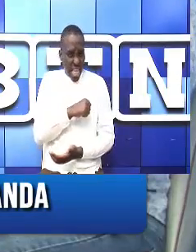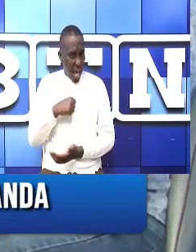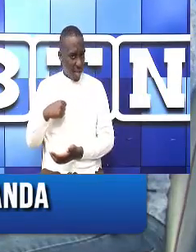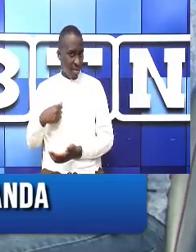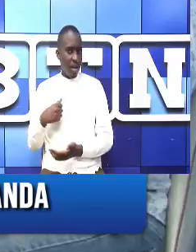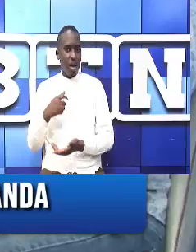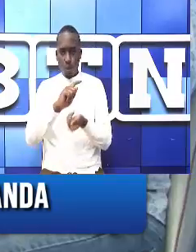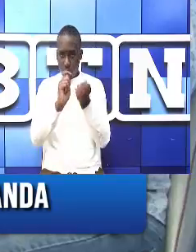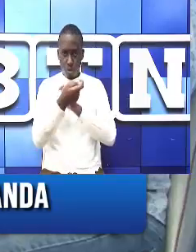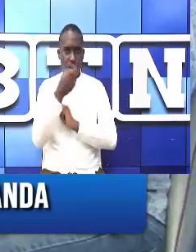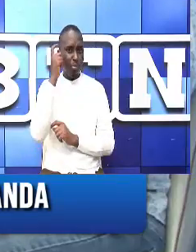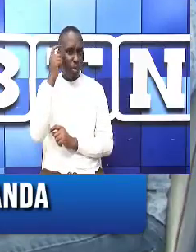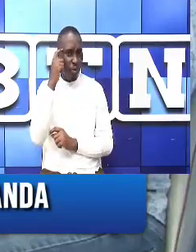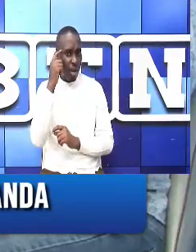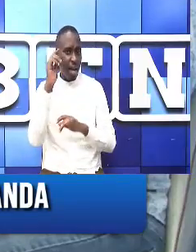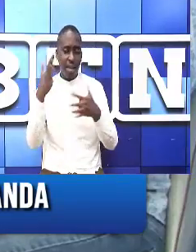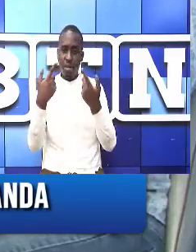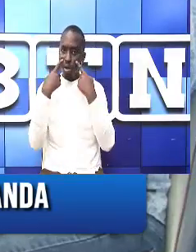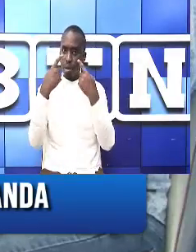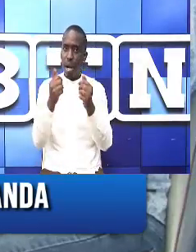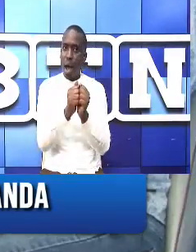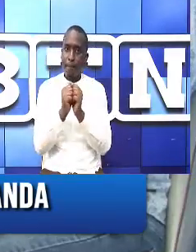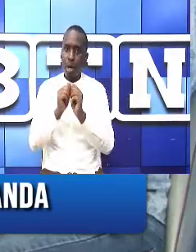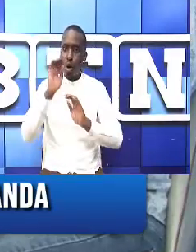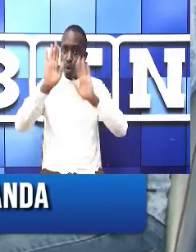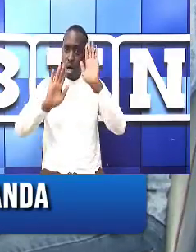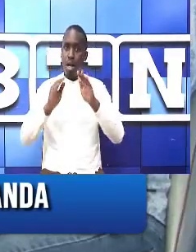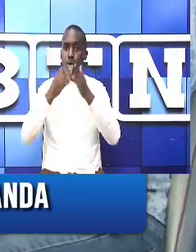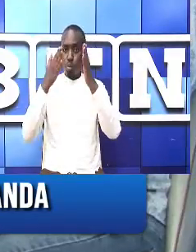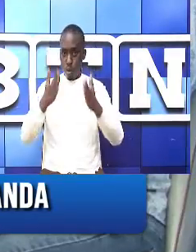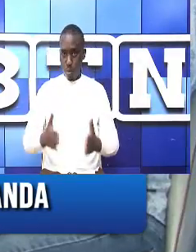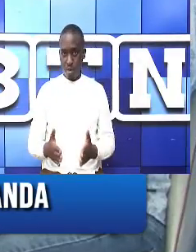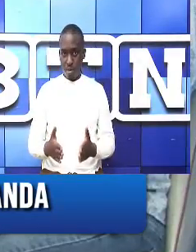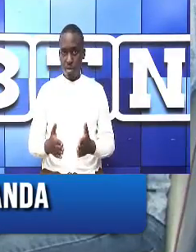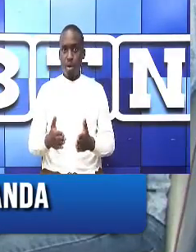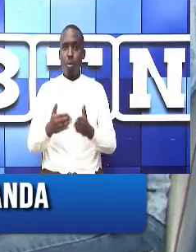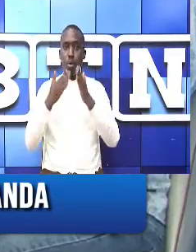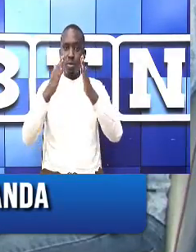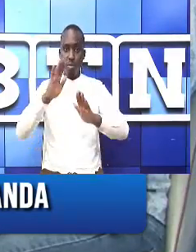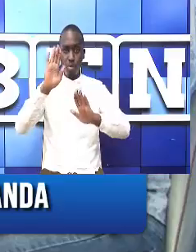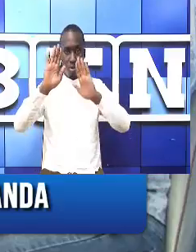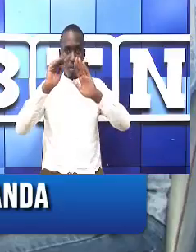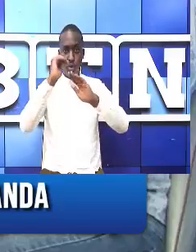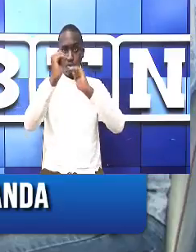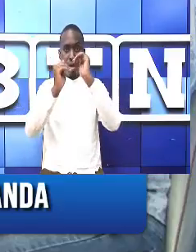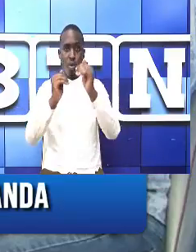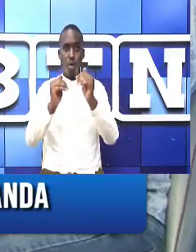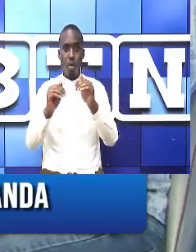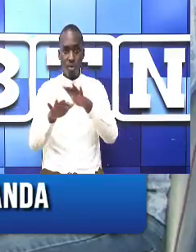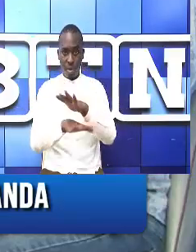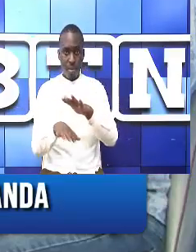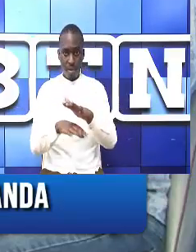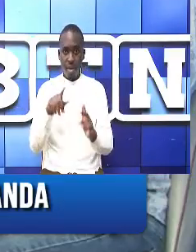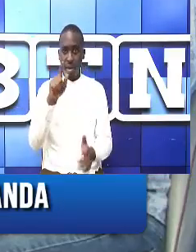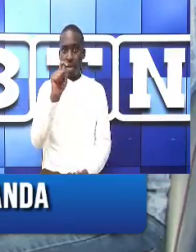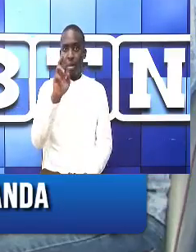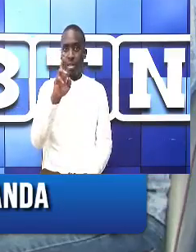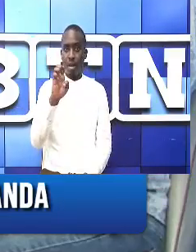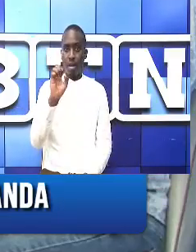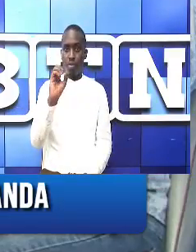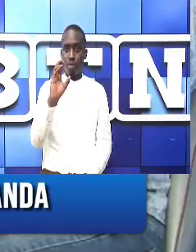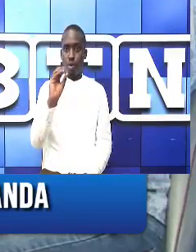ahindura ya myumvire turi bunarebere hamwe noneho uruhare rw'umuyobozi umuyobozi muri za nzego z'ibanze we azamo ryari Tresor adufashe kugira